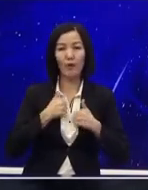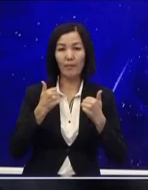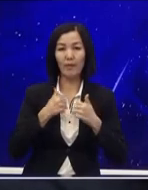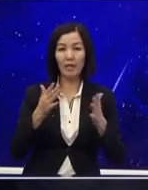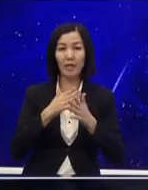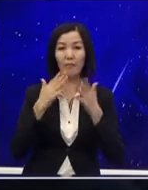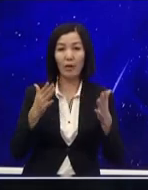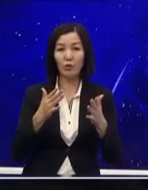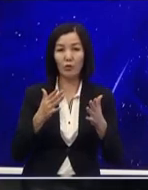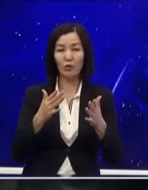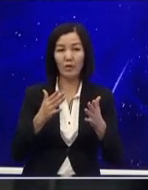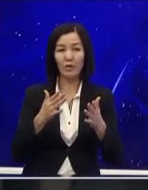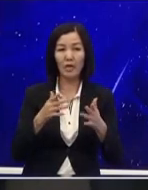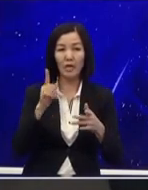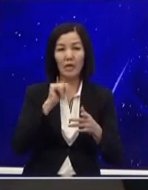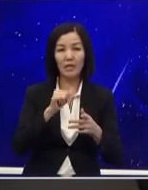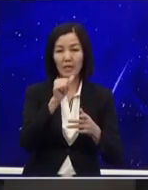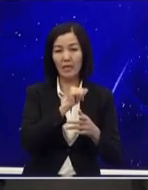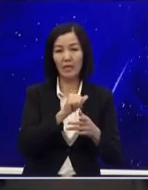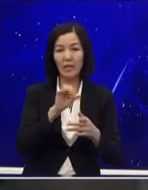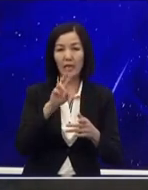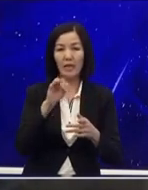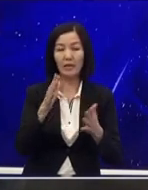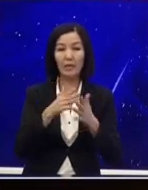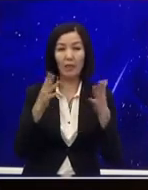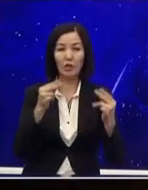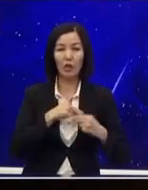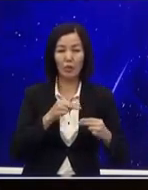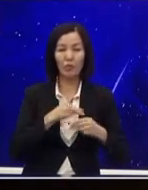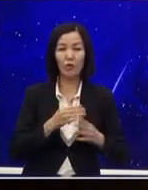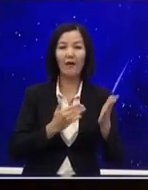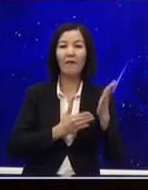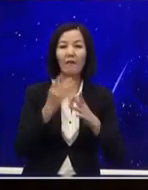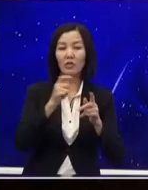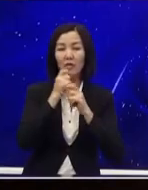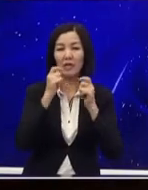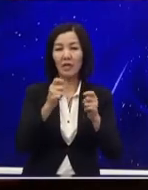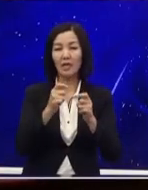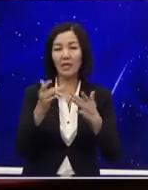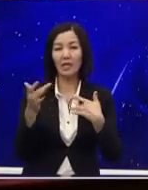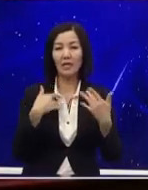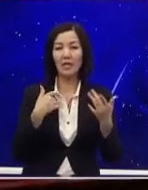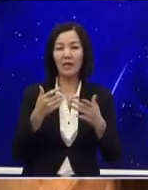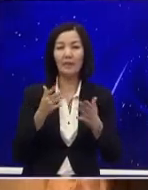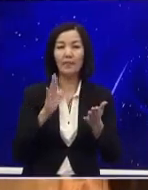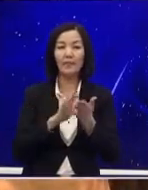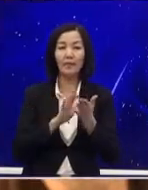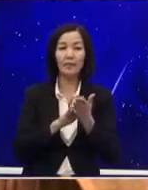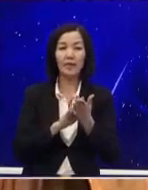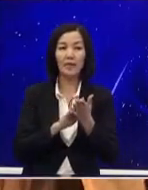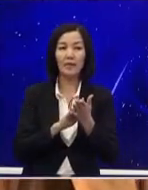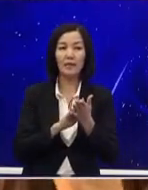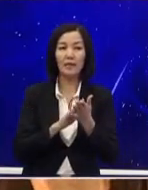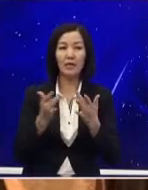небольшая попытка раскрыть один из секретов «Александра», это большая работа. Высшая награда для артистов. артиста, признание зрителей. Премьерная